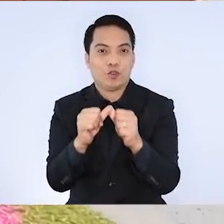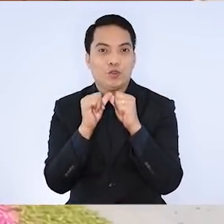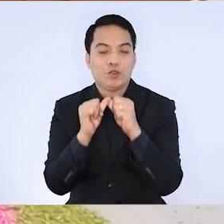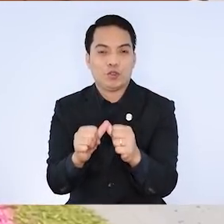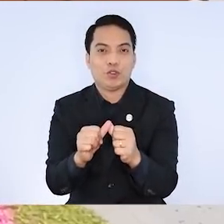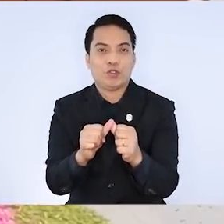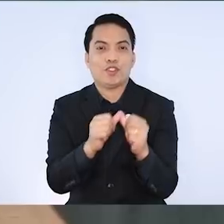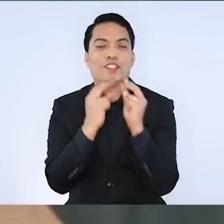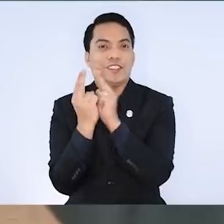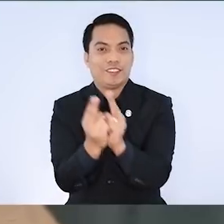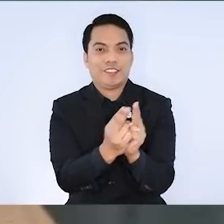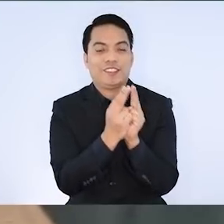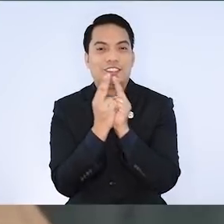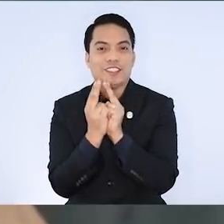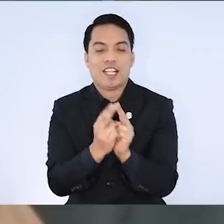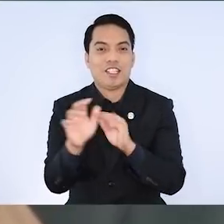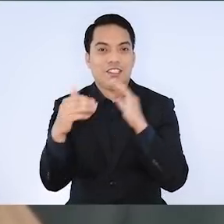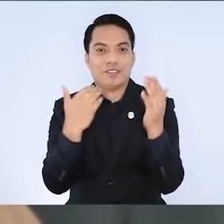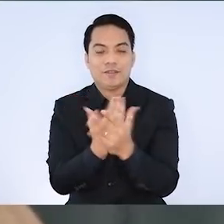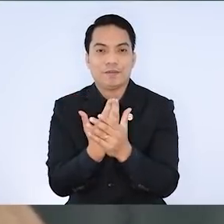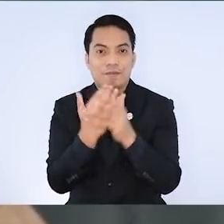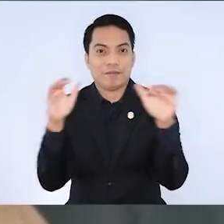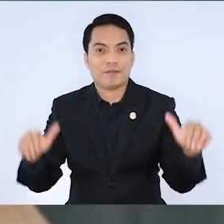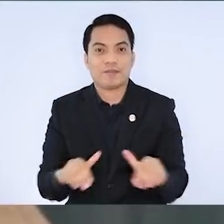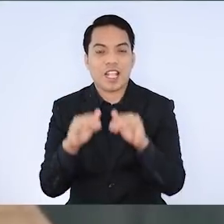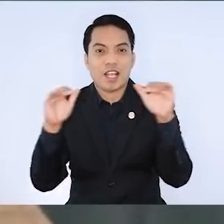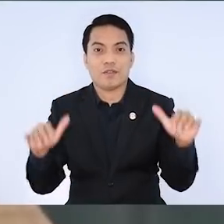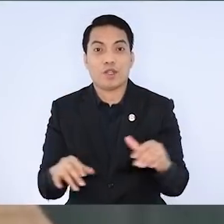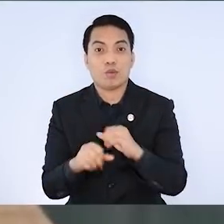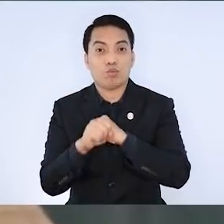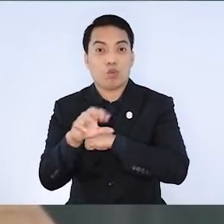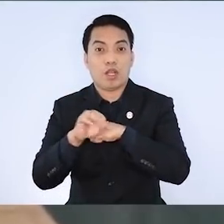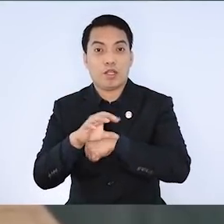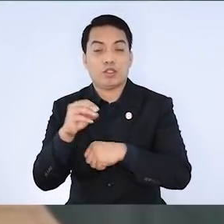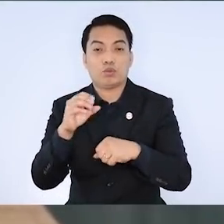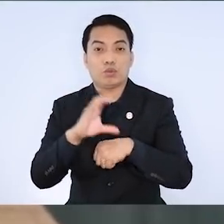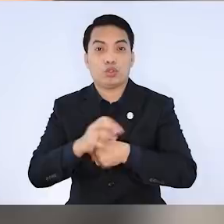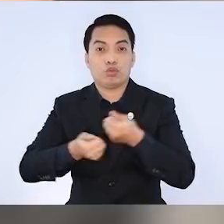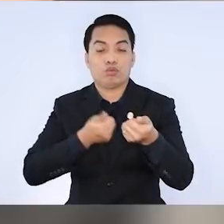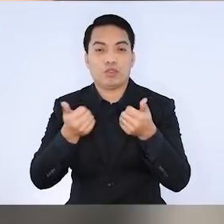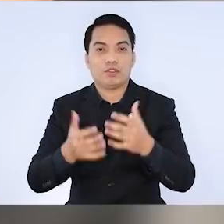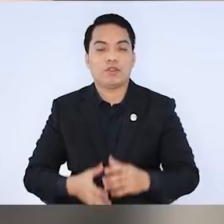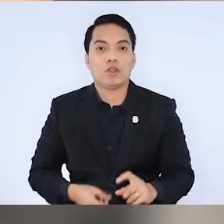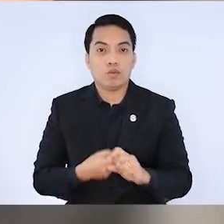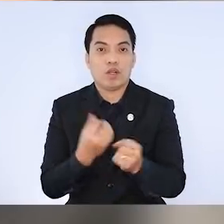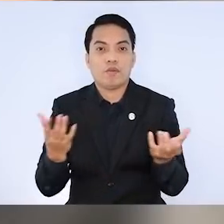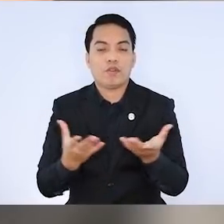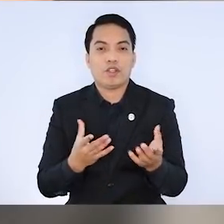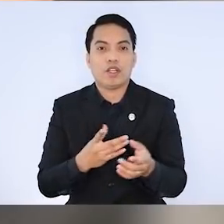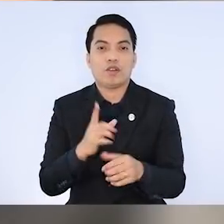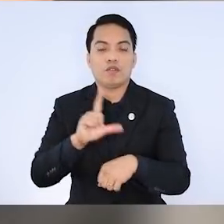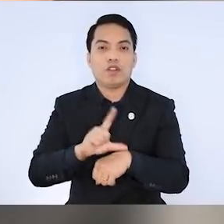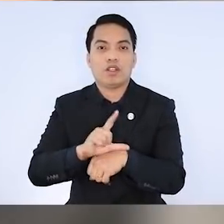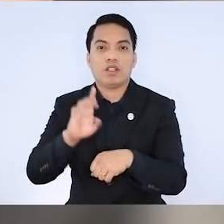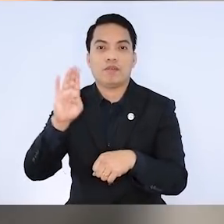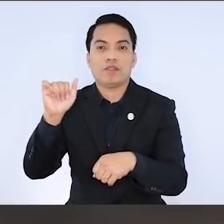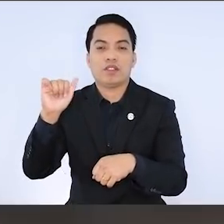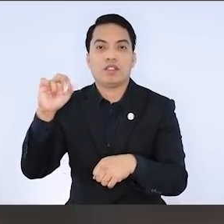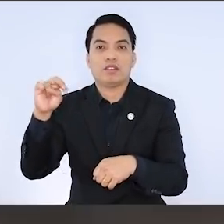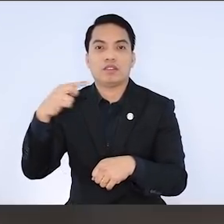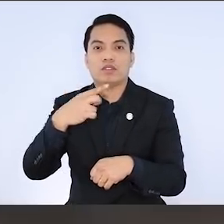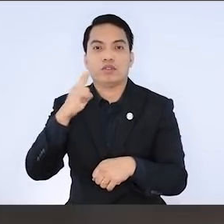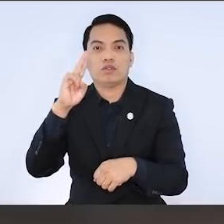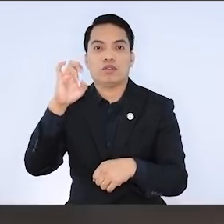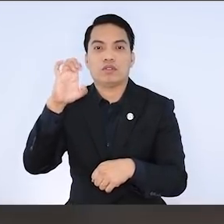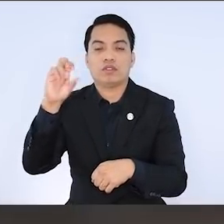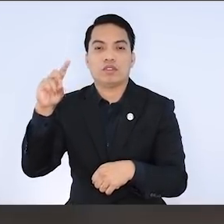kaming makikipagkaisa sa lahat ng aktibidad na inilulunsad ng pamamahala. Mula po rito sa lokal ng Bangued,